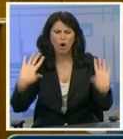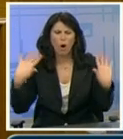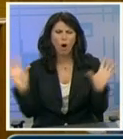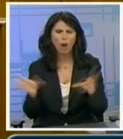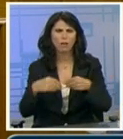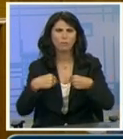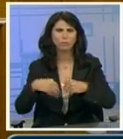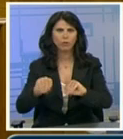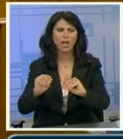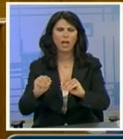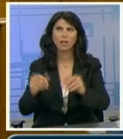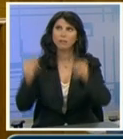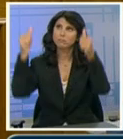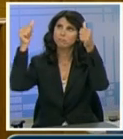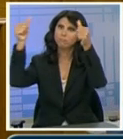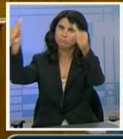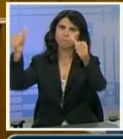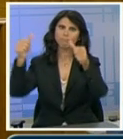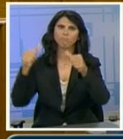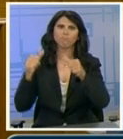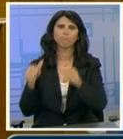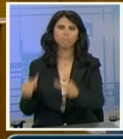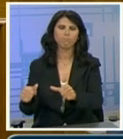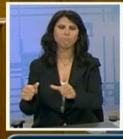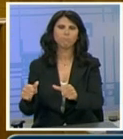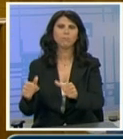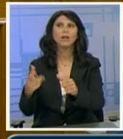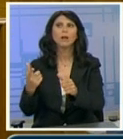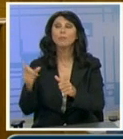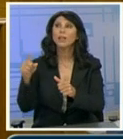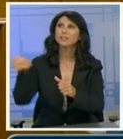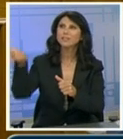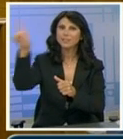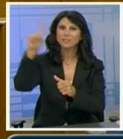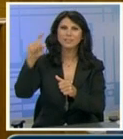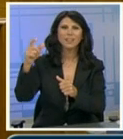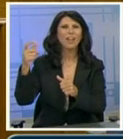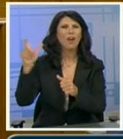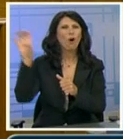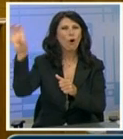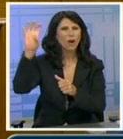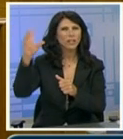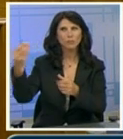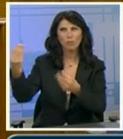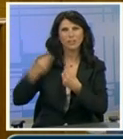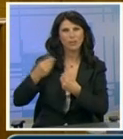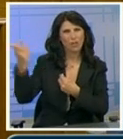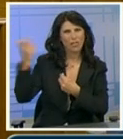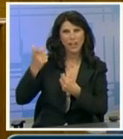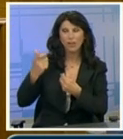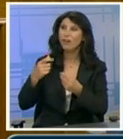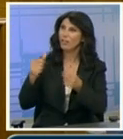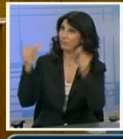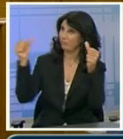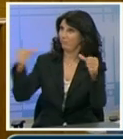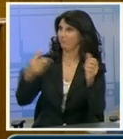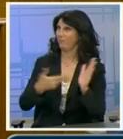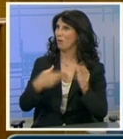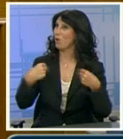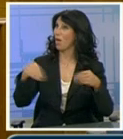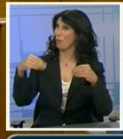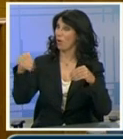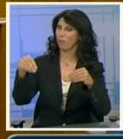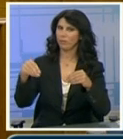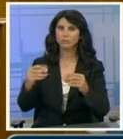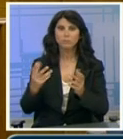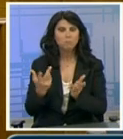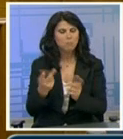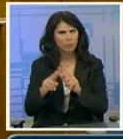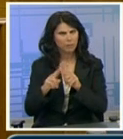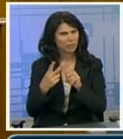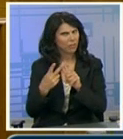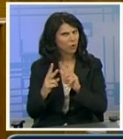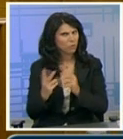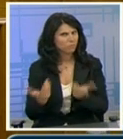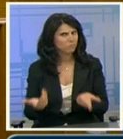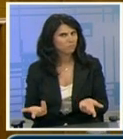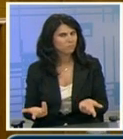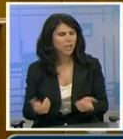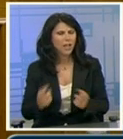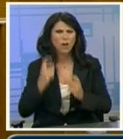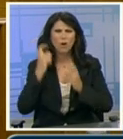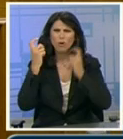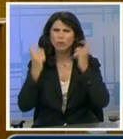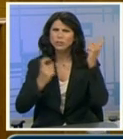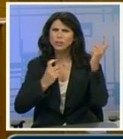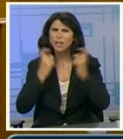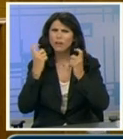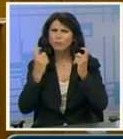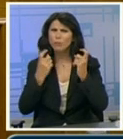αναρτήθηκε πρωτίστως στις δανείστριες χώρες. Και αναρωτιέμαι, αυτή την επίθεση